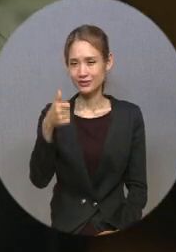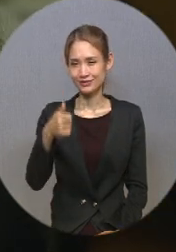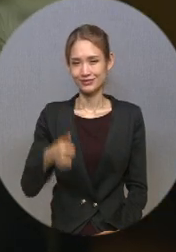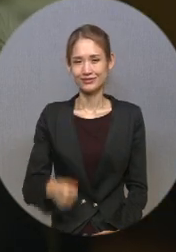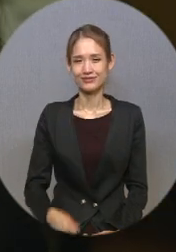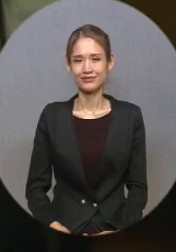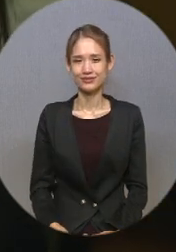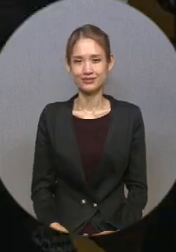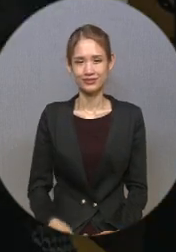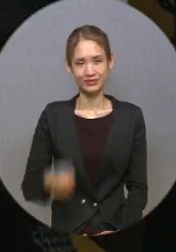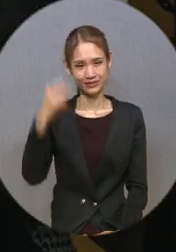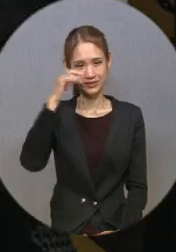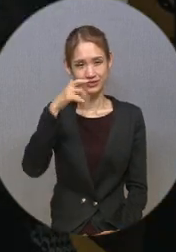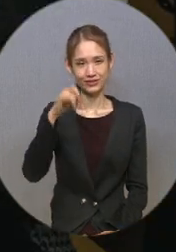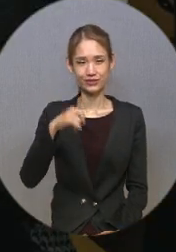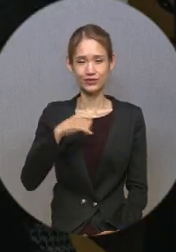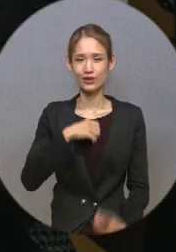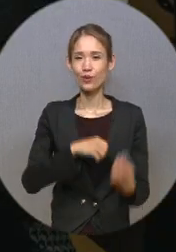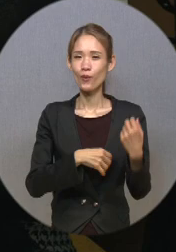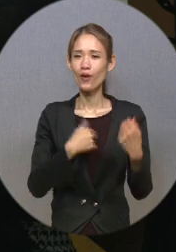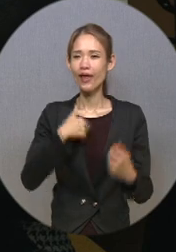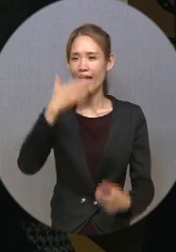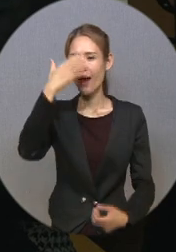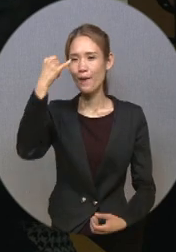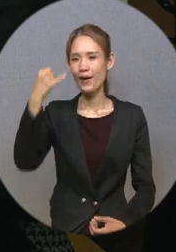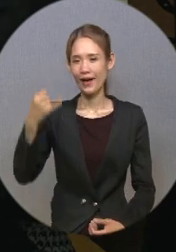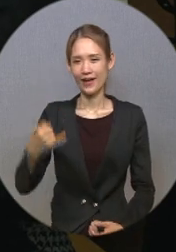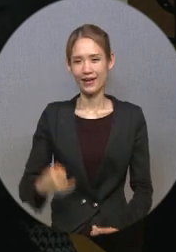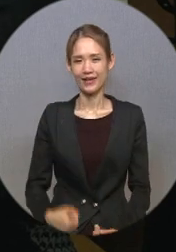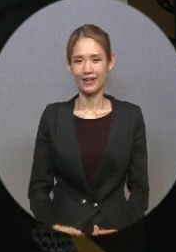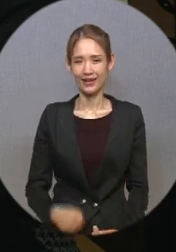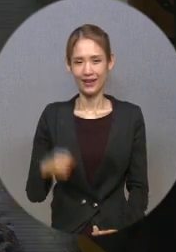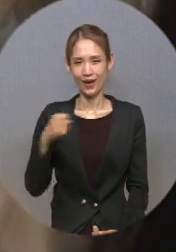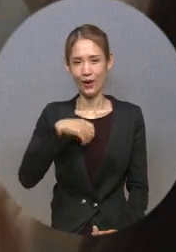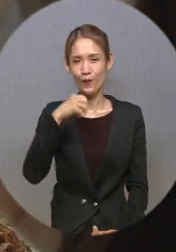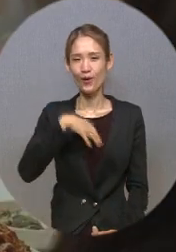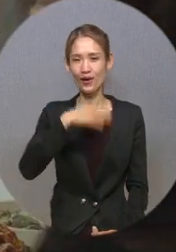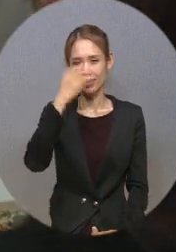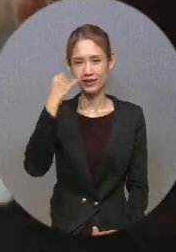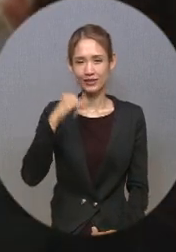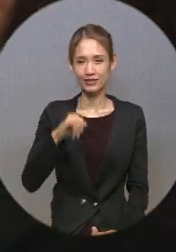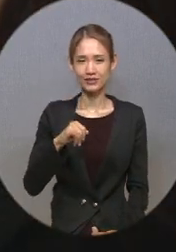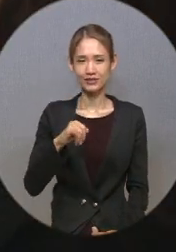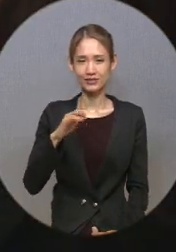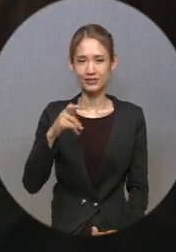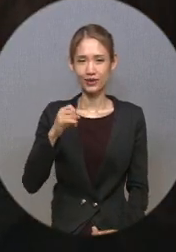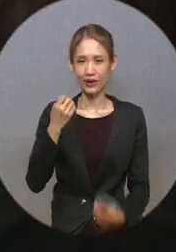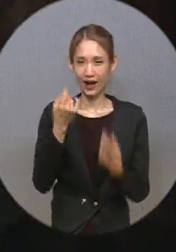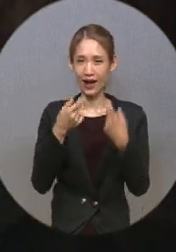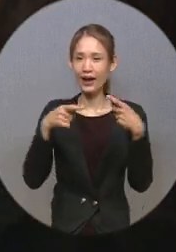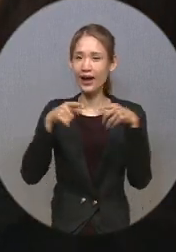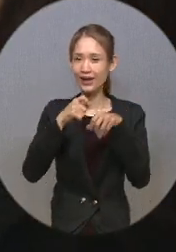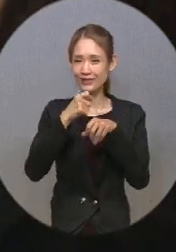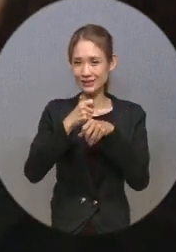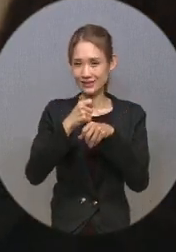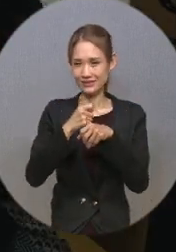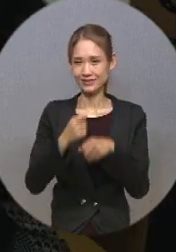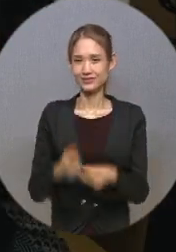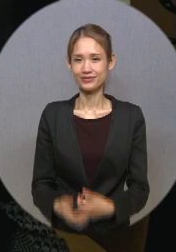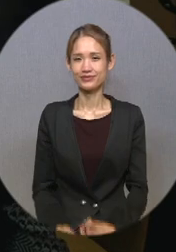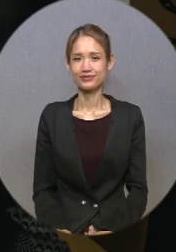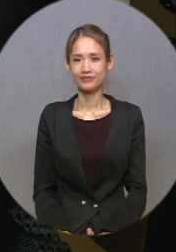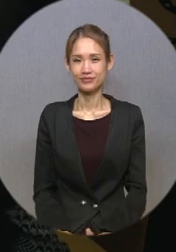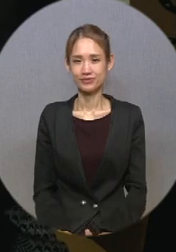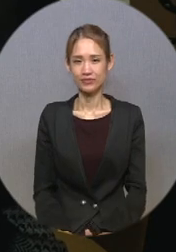이 대한민국 멸치 쌈밥 먼저 할매 아이가 먼저. 멸치 쌈밥의 창시자와 함께하고 계십니다.